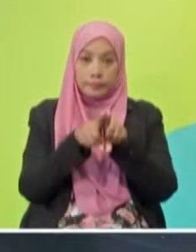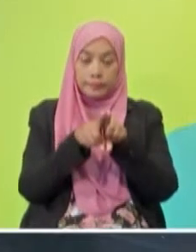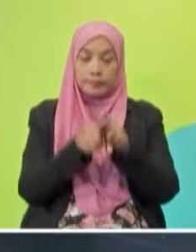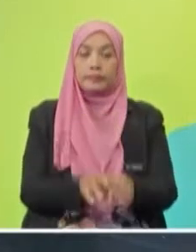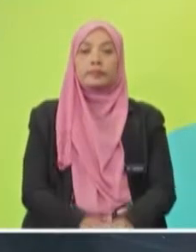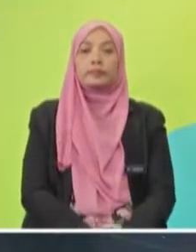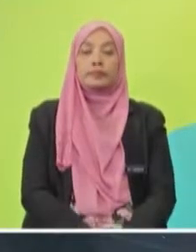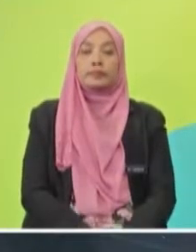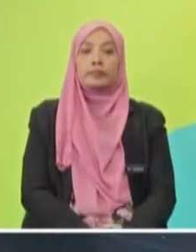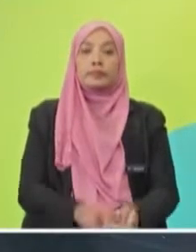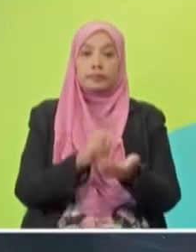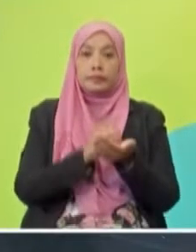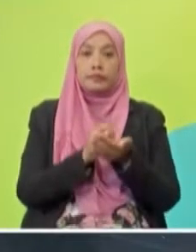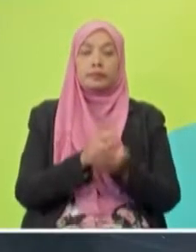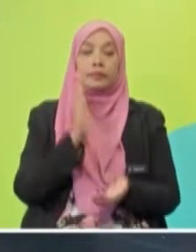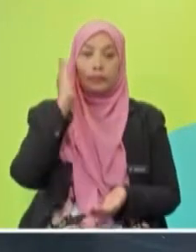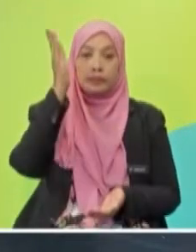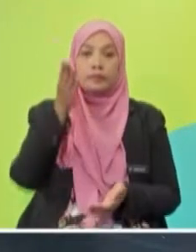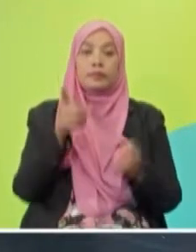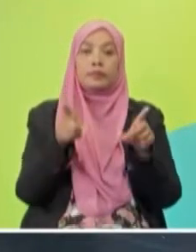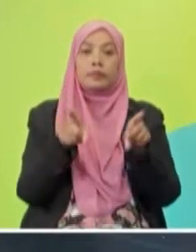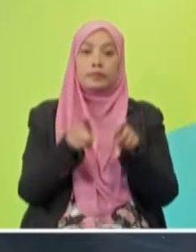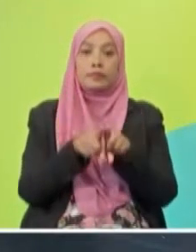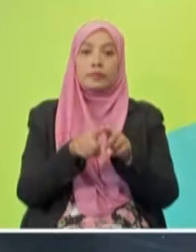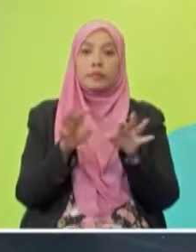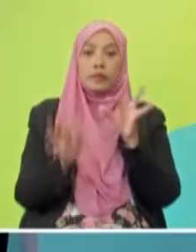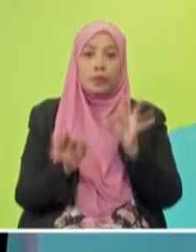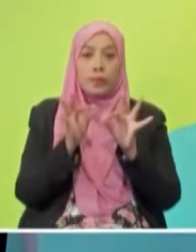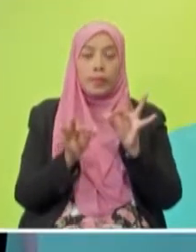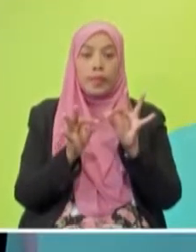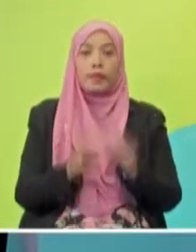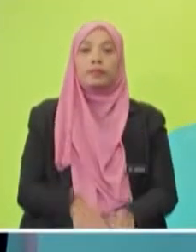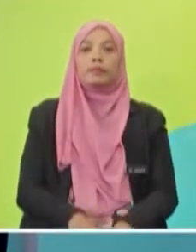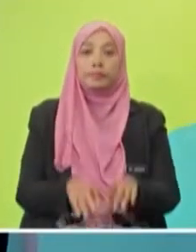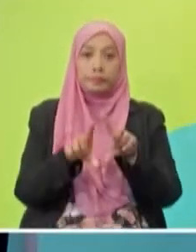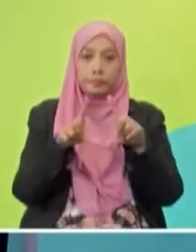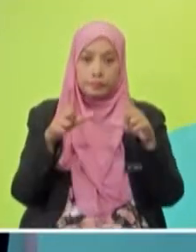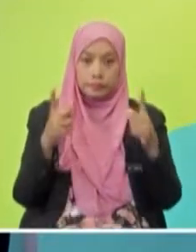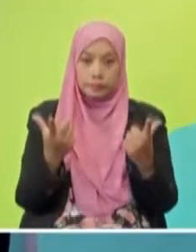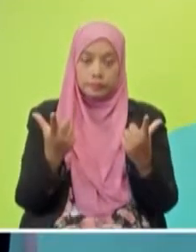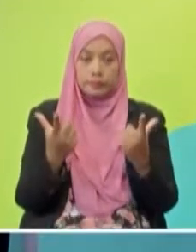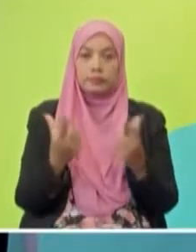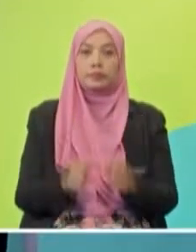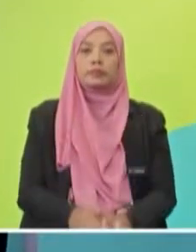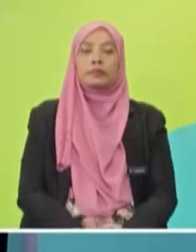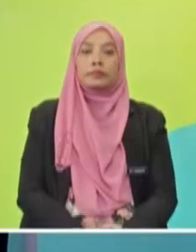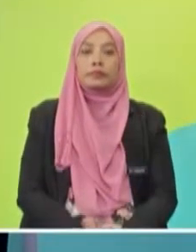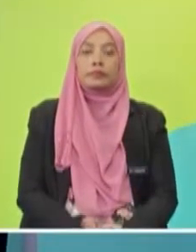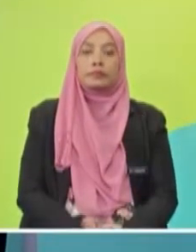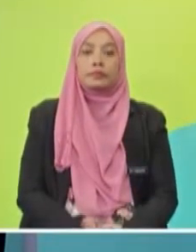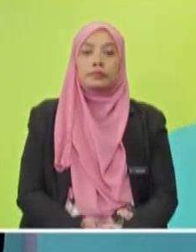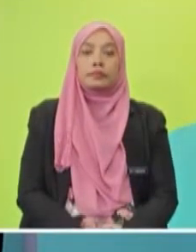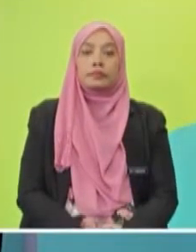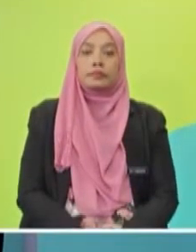Okay. Jadi nisbah dia akan sama. Yeah. Walaupun kita buat pembahagian antara kuantiti itu berlainan, tapi dalam bentuk bila kita tulis dalam